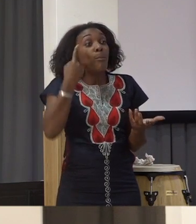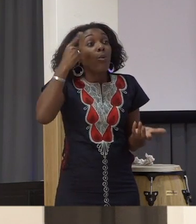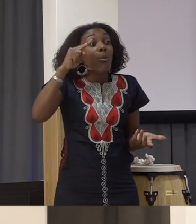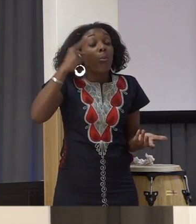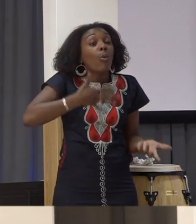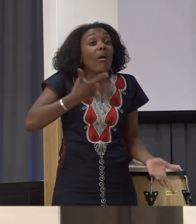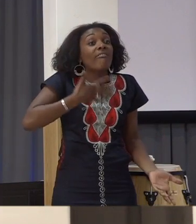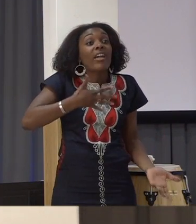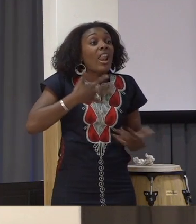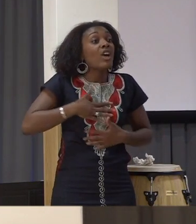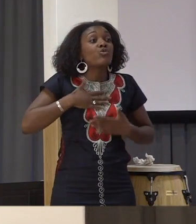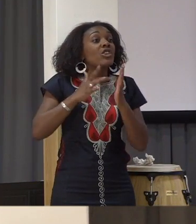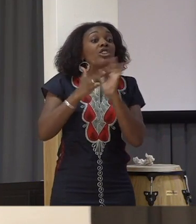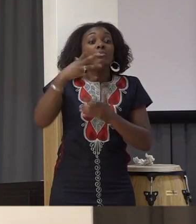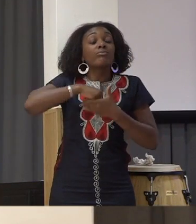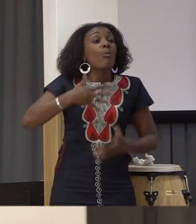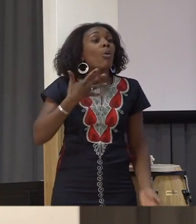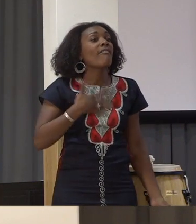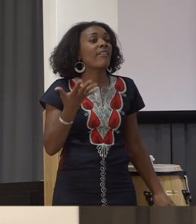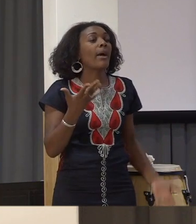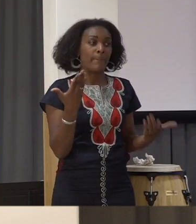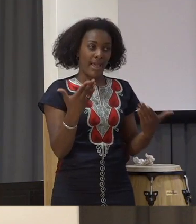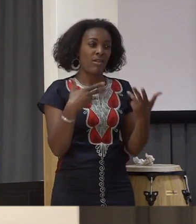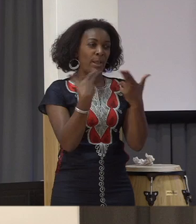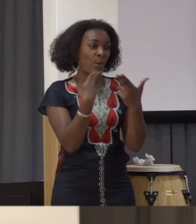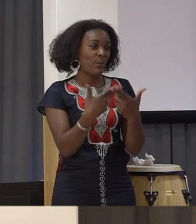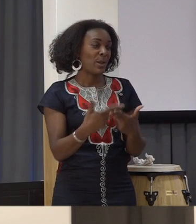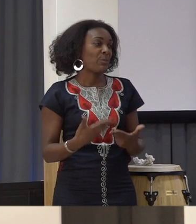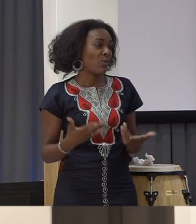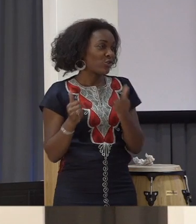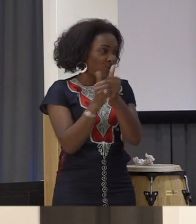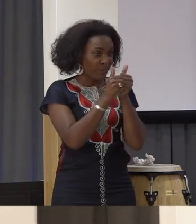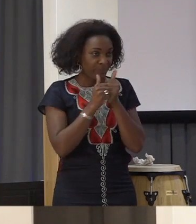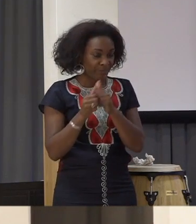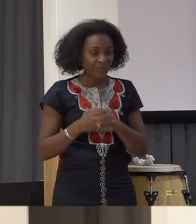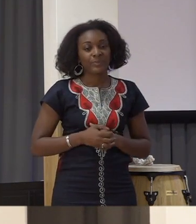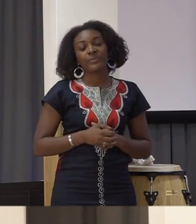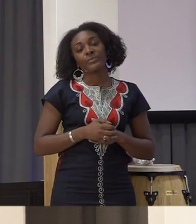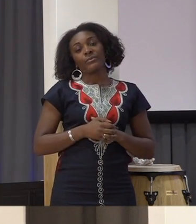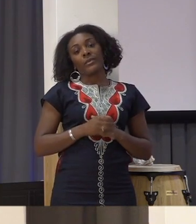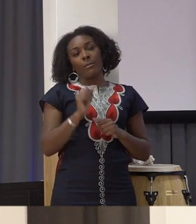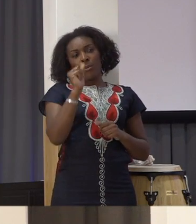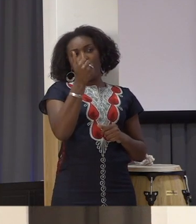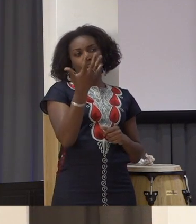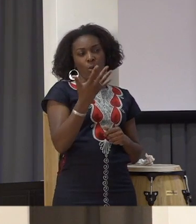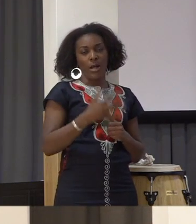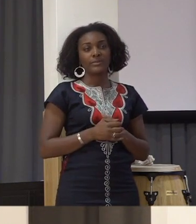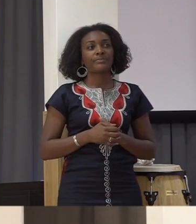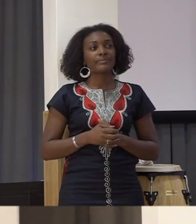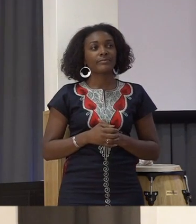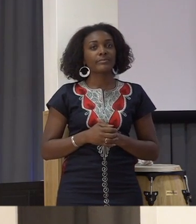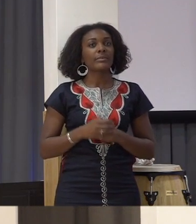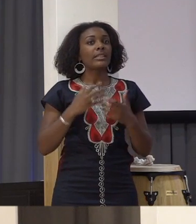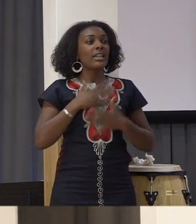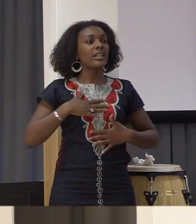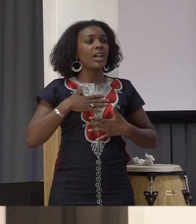sert cette joie ? Nous allons répondre à ces questions ce matin. Et je commencerai par vous dire ceci, c'est que la joie du